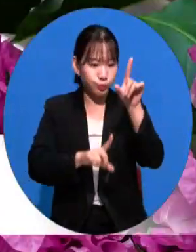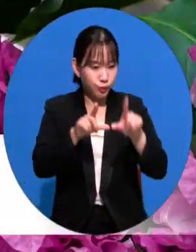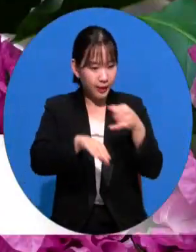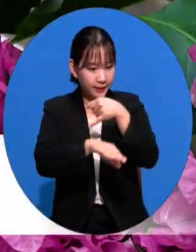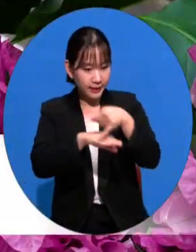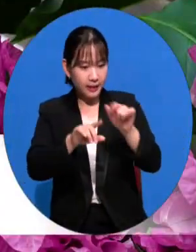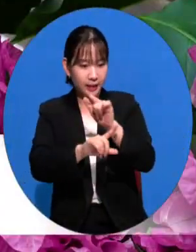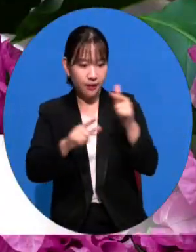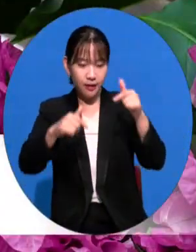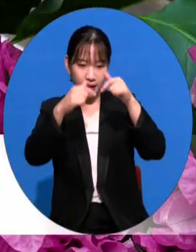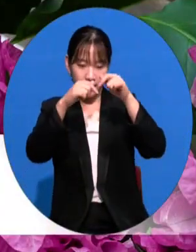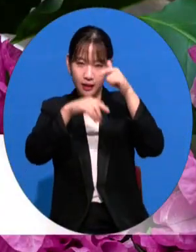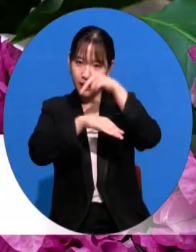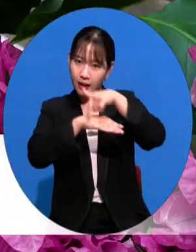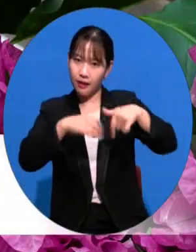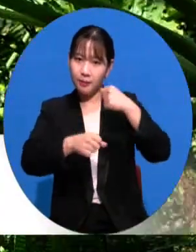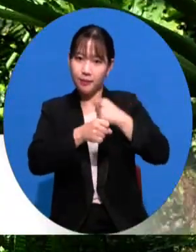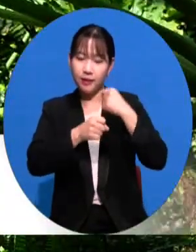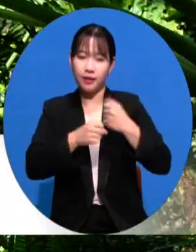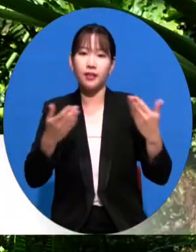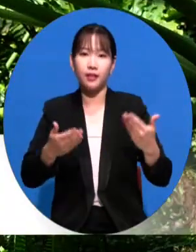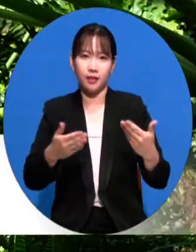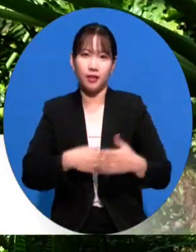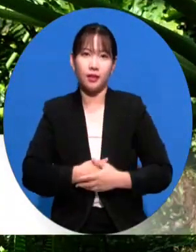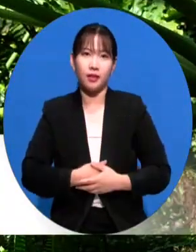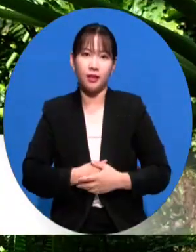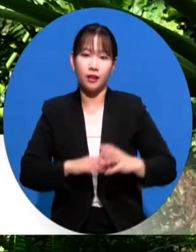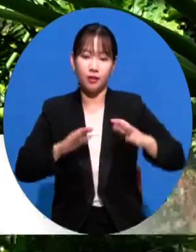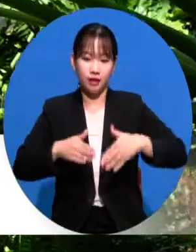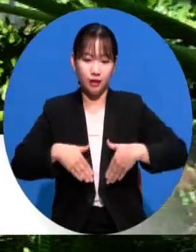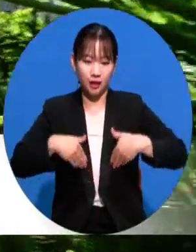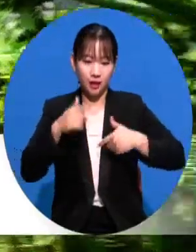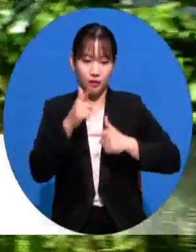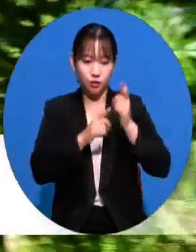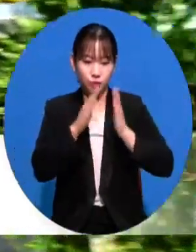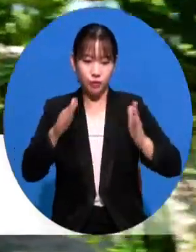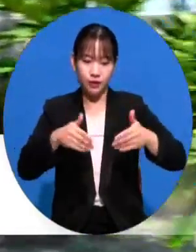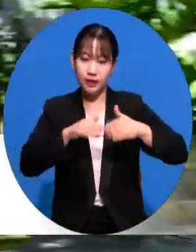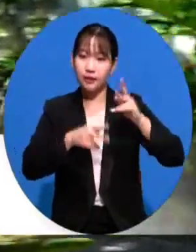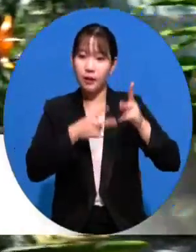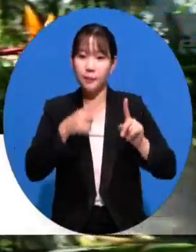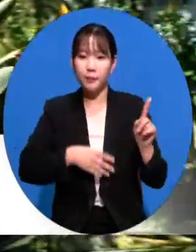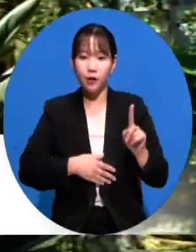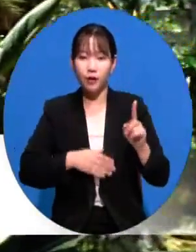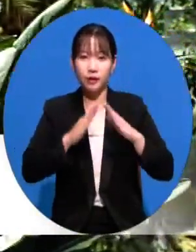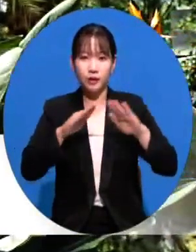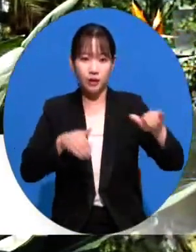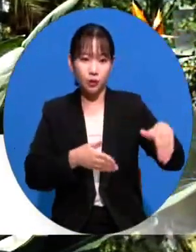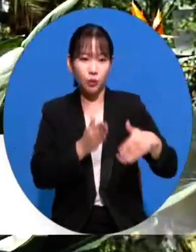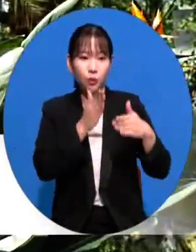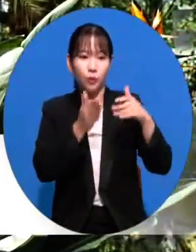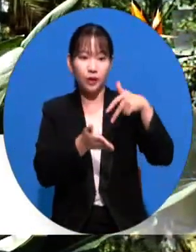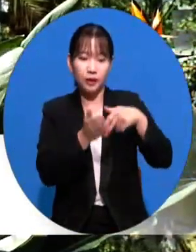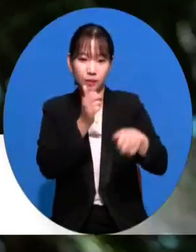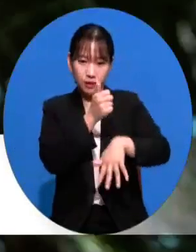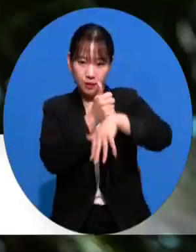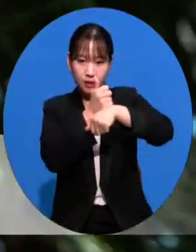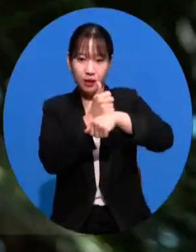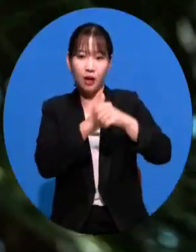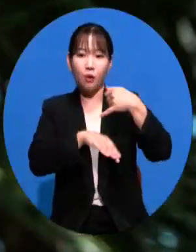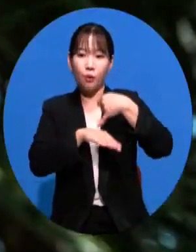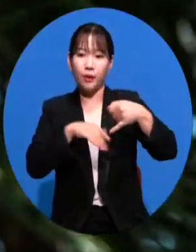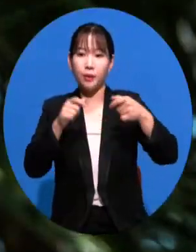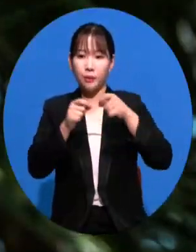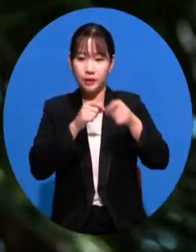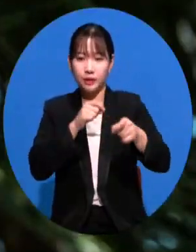아우르는 구체적 계획을 수립하는 절차입니다 국립 난대 수목원 조성사업은 전남도립수목원인 완도수목원